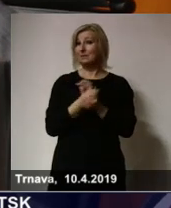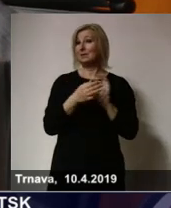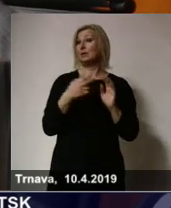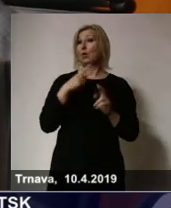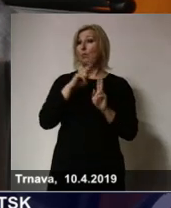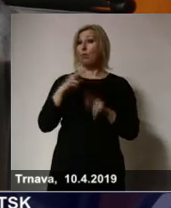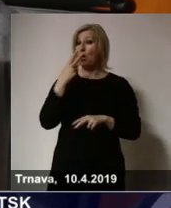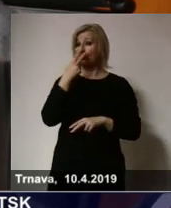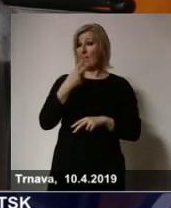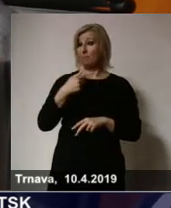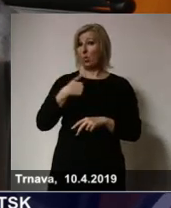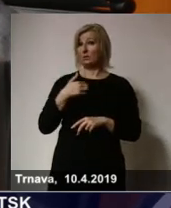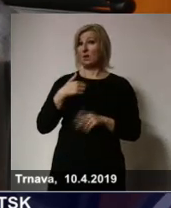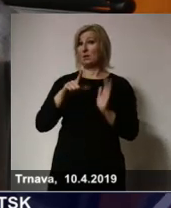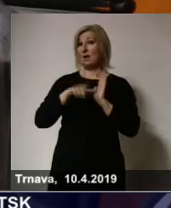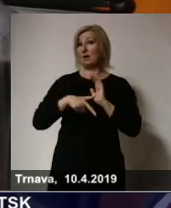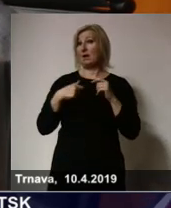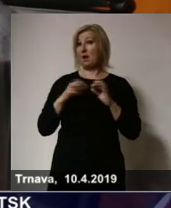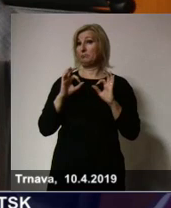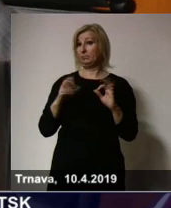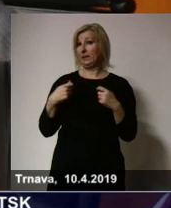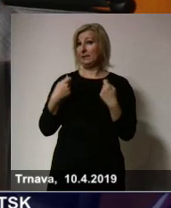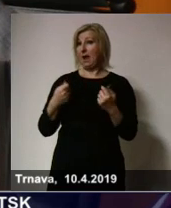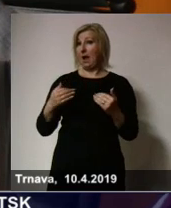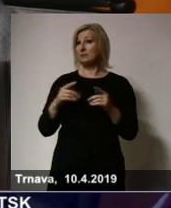snažili svojho času presadiť do týchto zákonov, aby